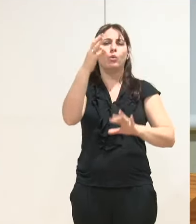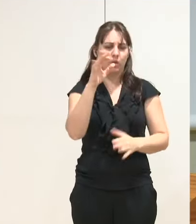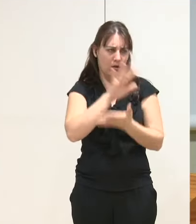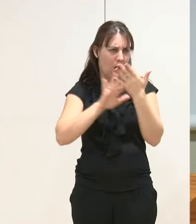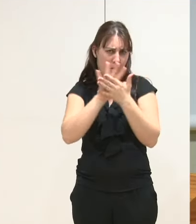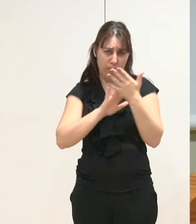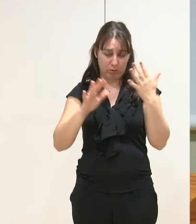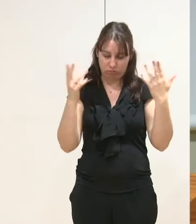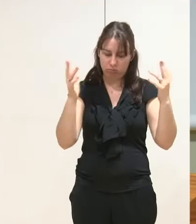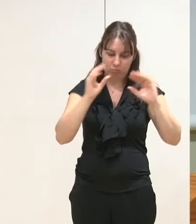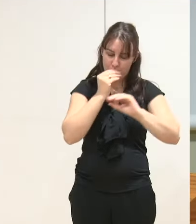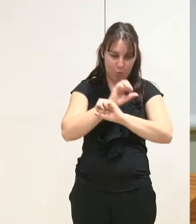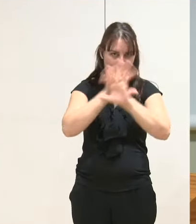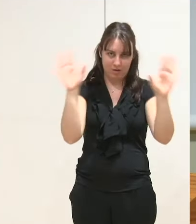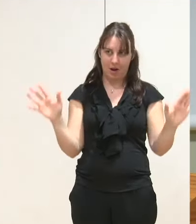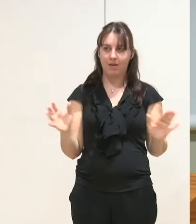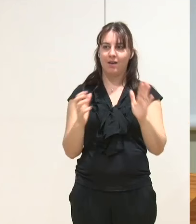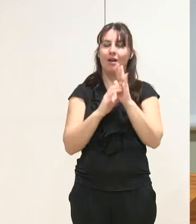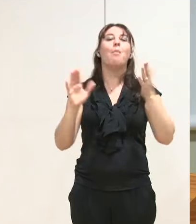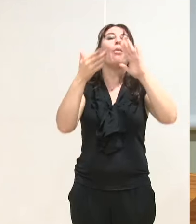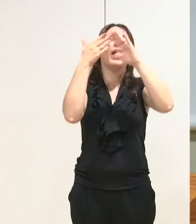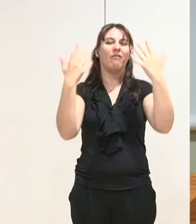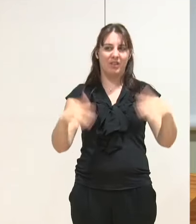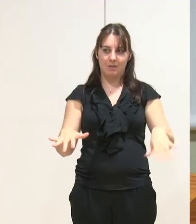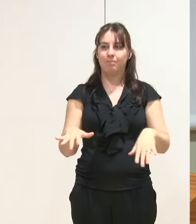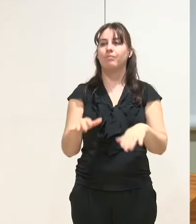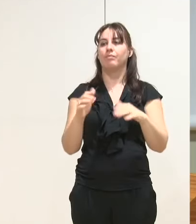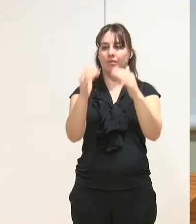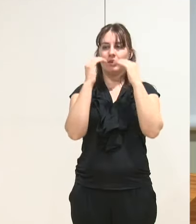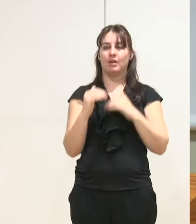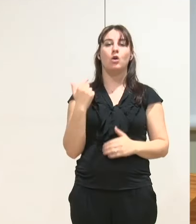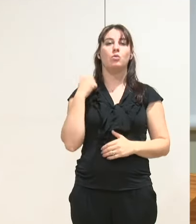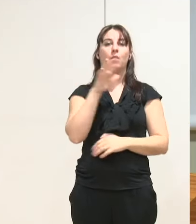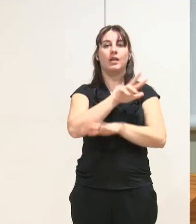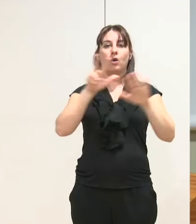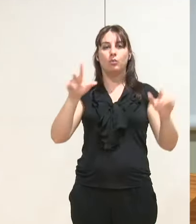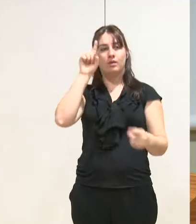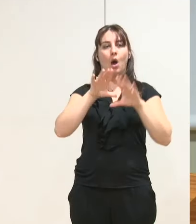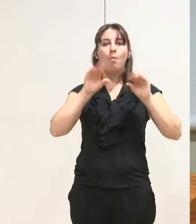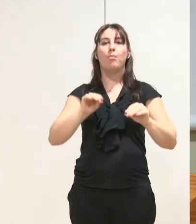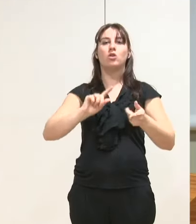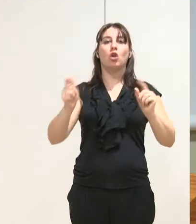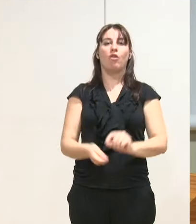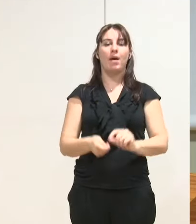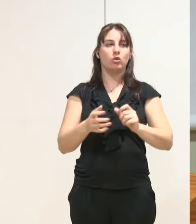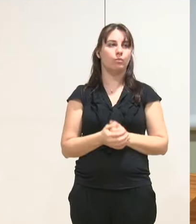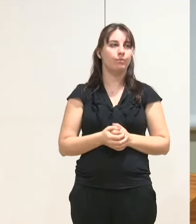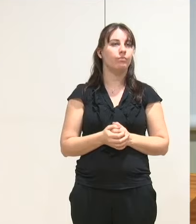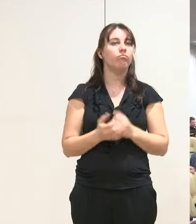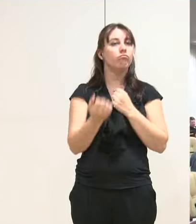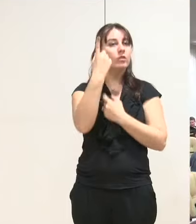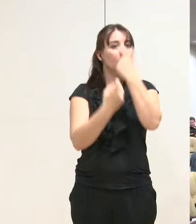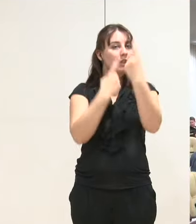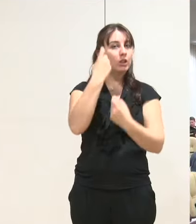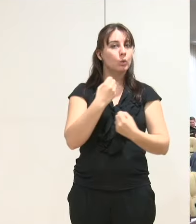tout va bien c'était une délibération montagne et donc on passe directement à la 58 sur des transformations de post des questions